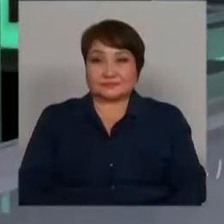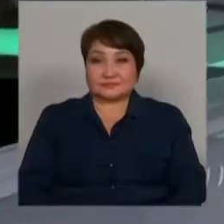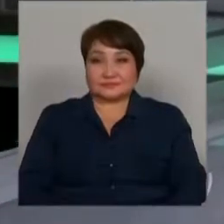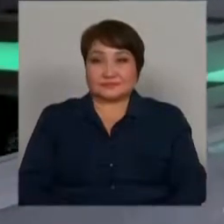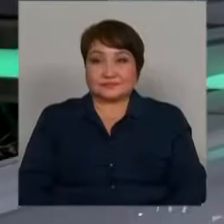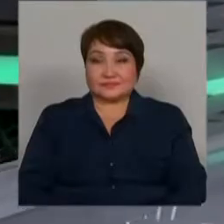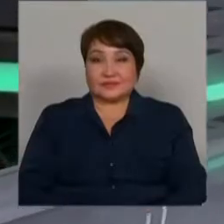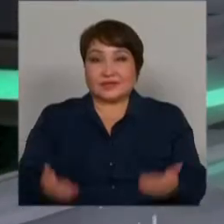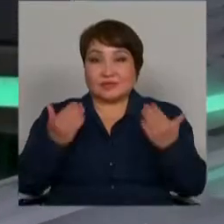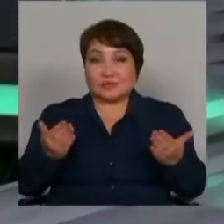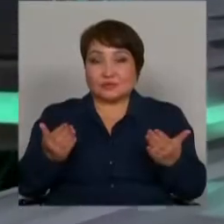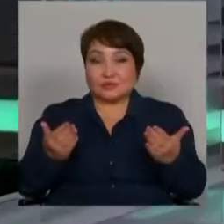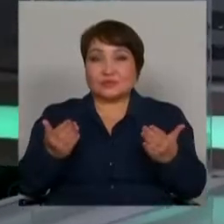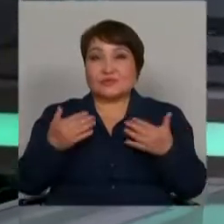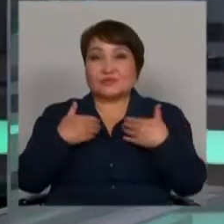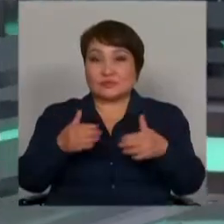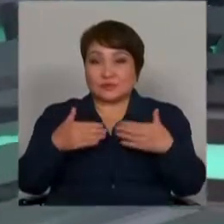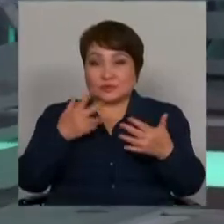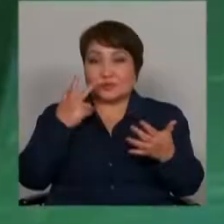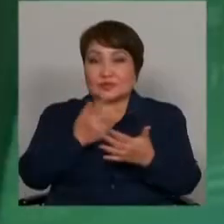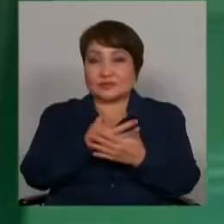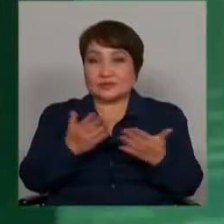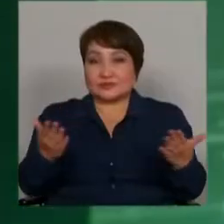Шакуова. Бүгінгі шығарылымнан көретіндеріңіз.